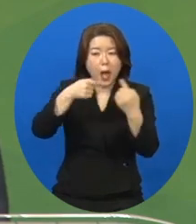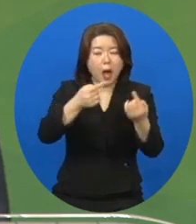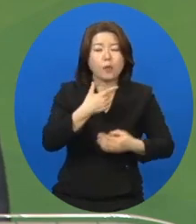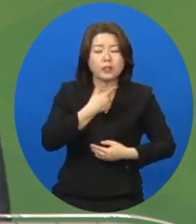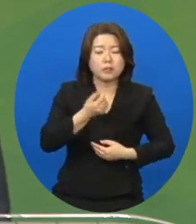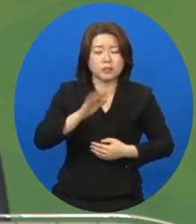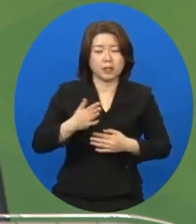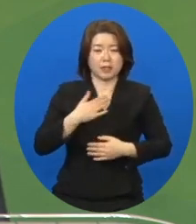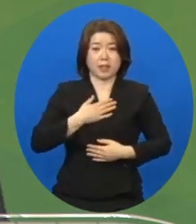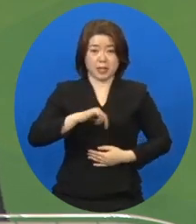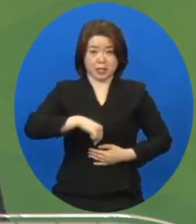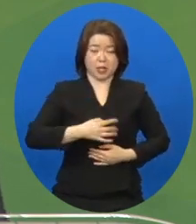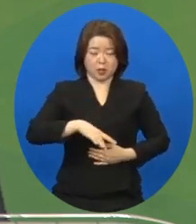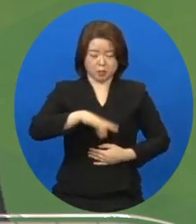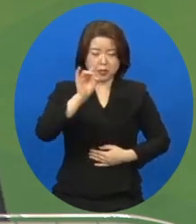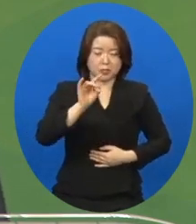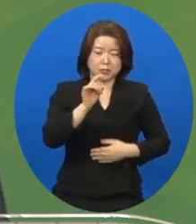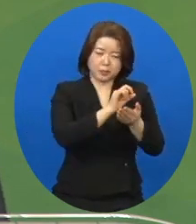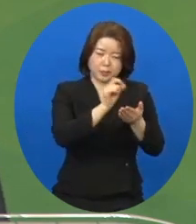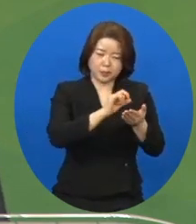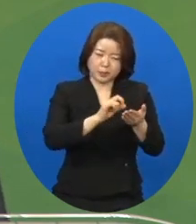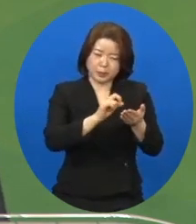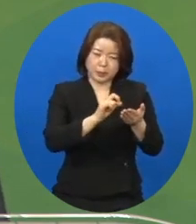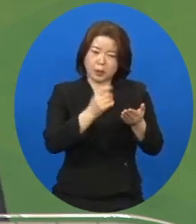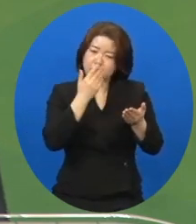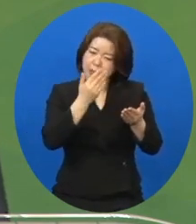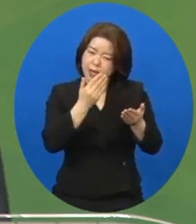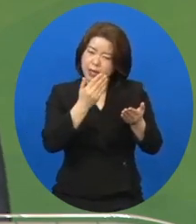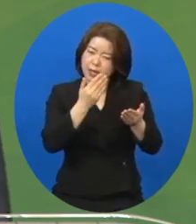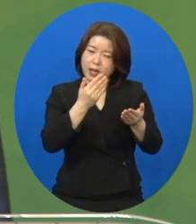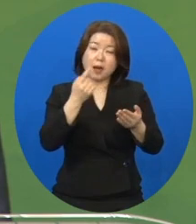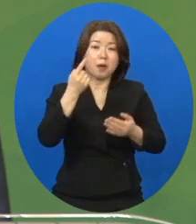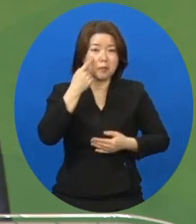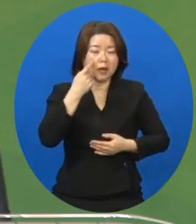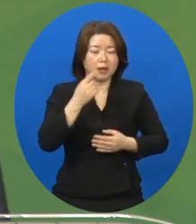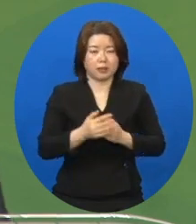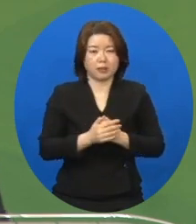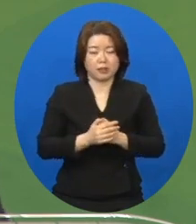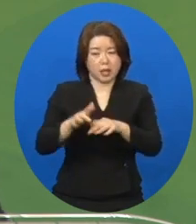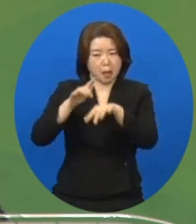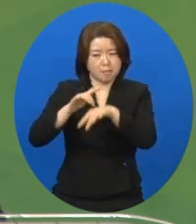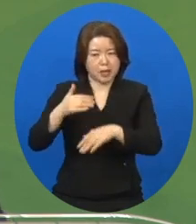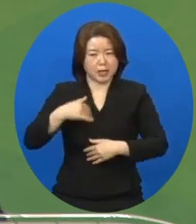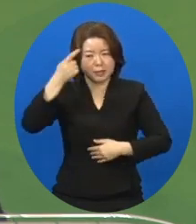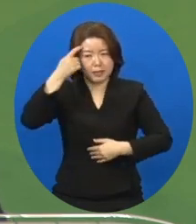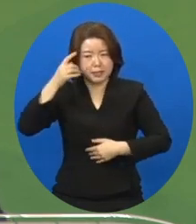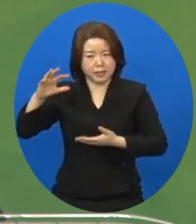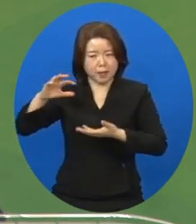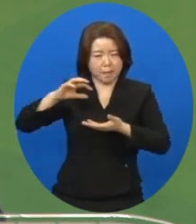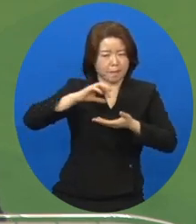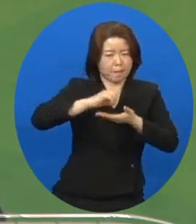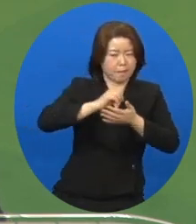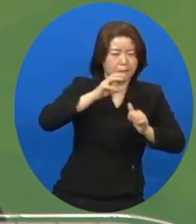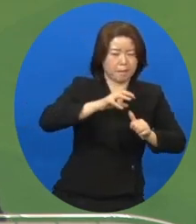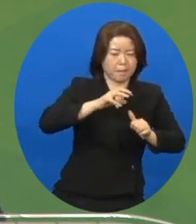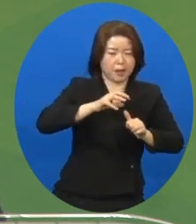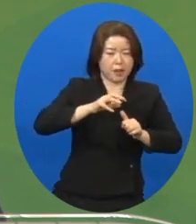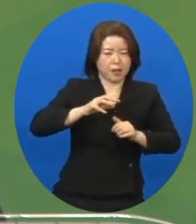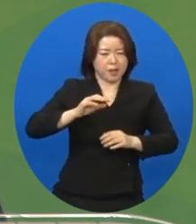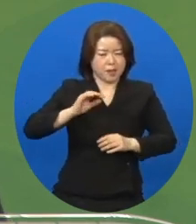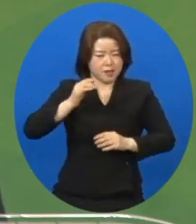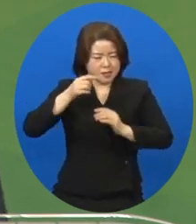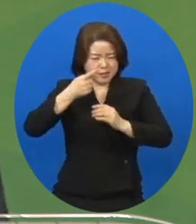먼저 시작하여 가능성을 보기로 했다. 마귀가 나의 생각을 장악하려고 지긋지긋하게